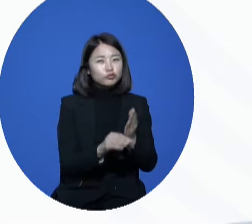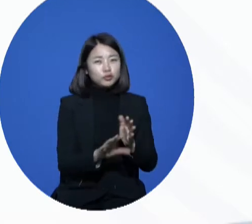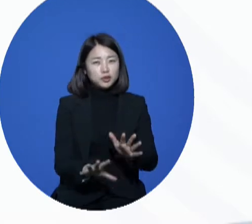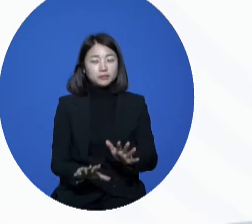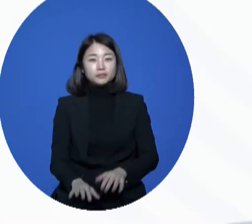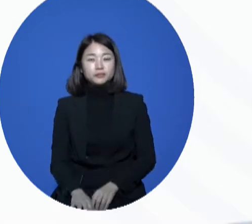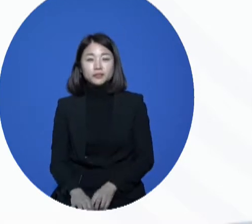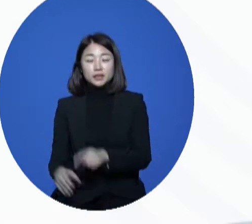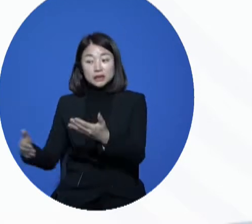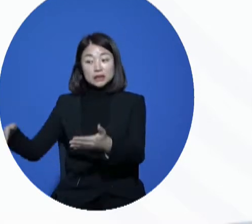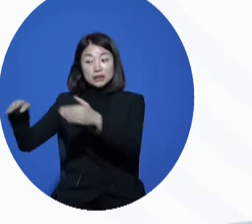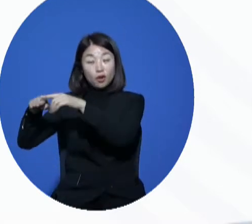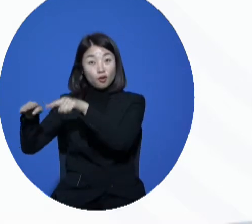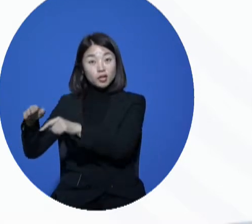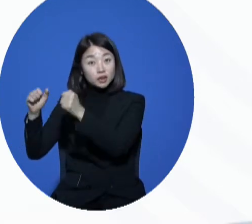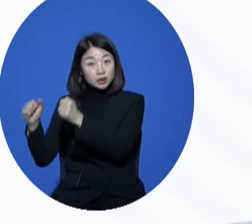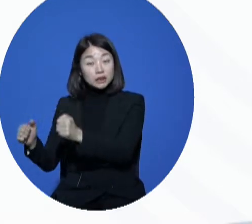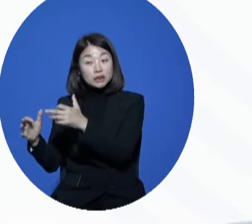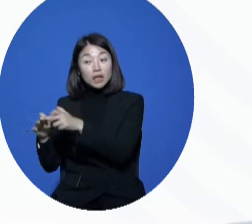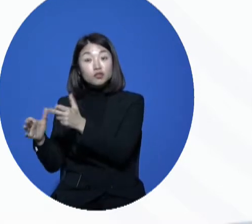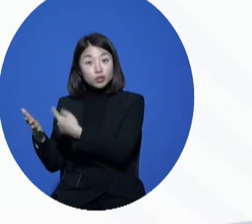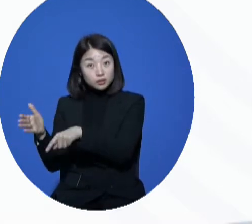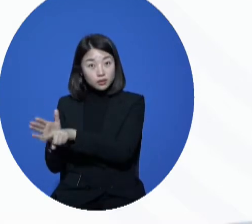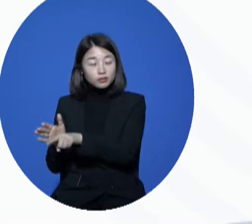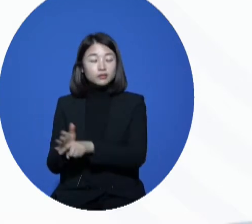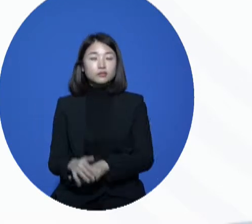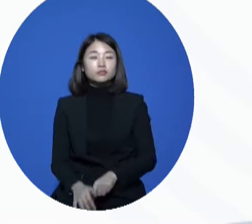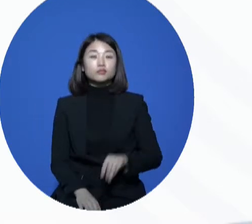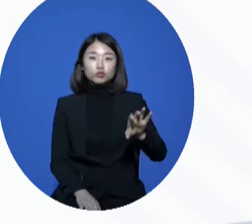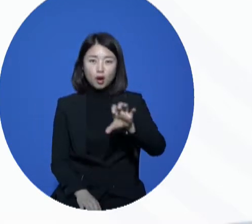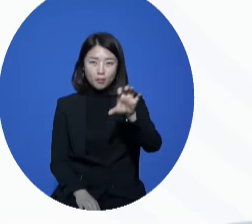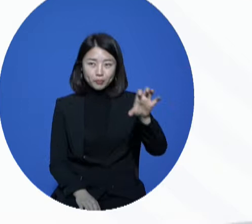있습니다. 시설과 관련해서는 구체적으로